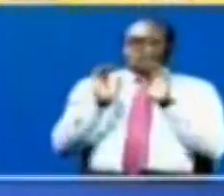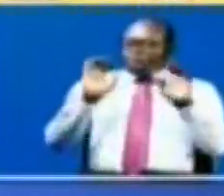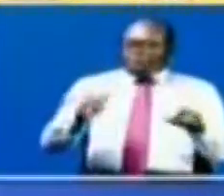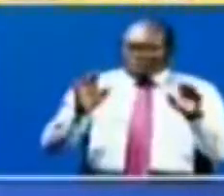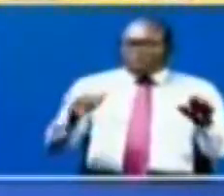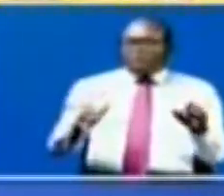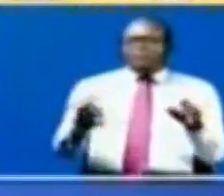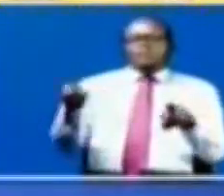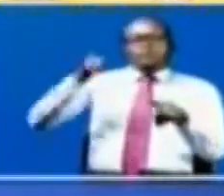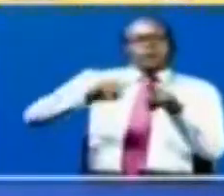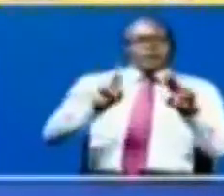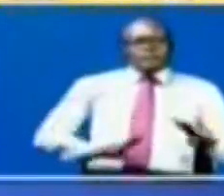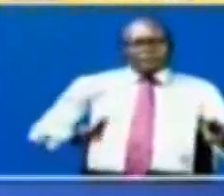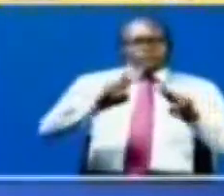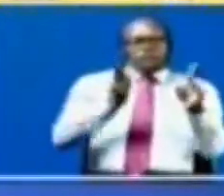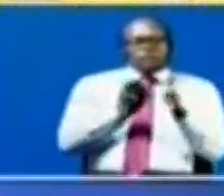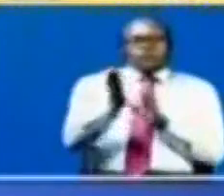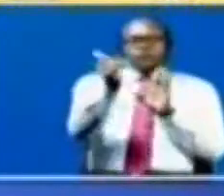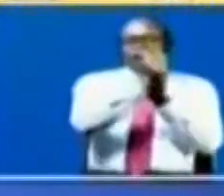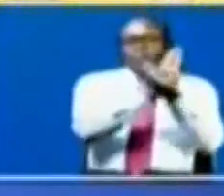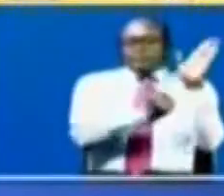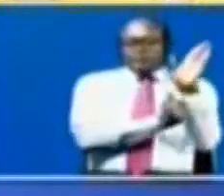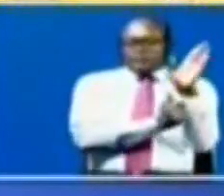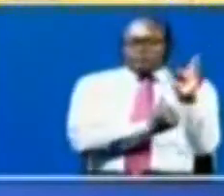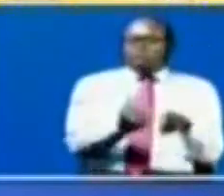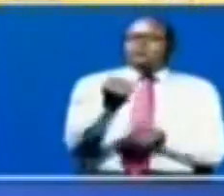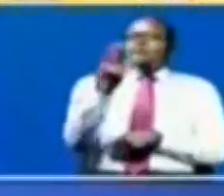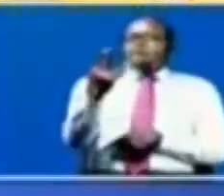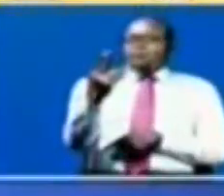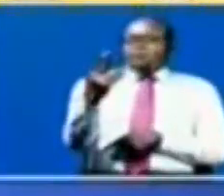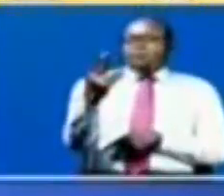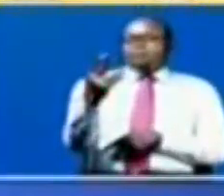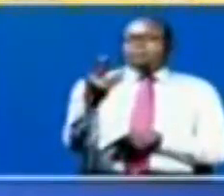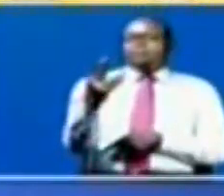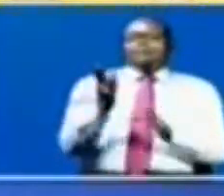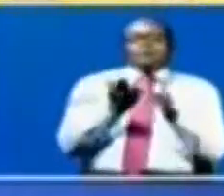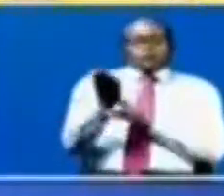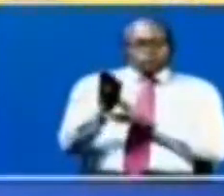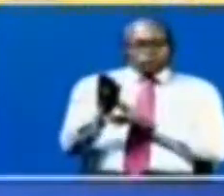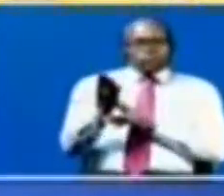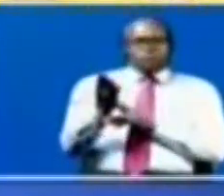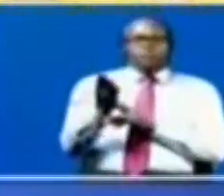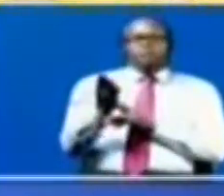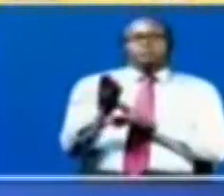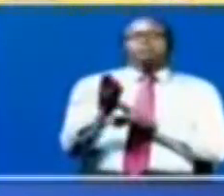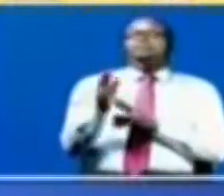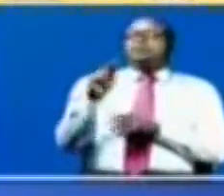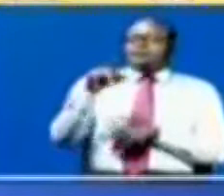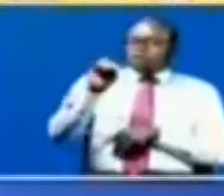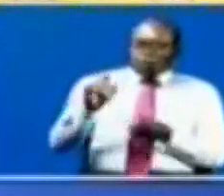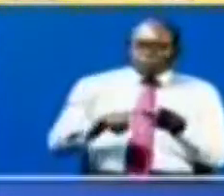wa add value kulingana na agenda yetu ya Big Four, na kupitia mashirika za kibinafsi na za